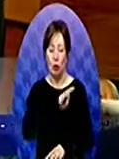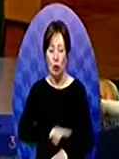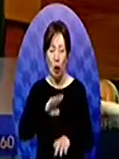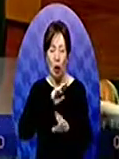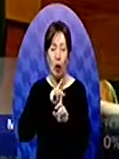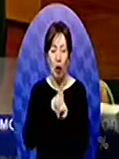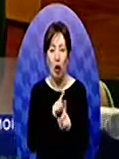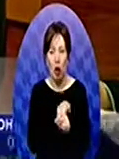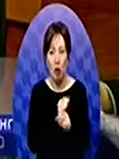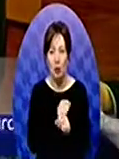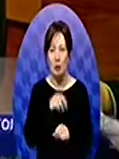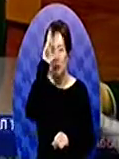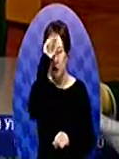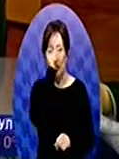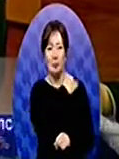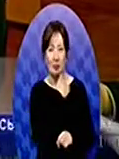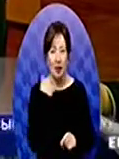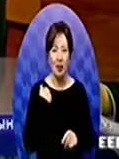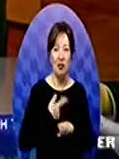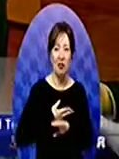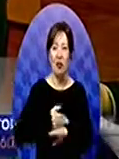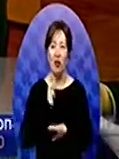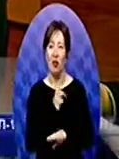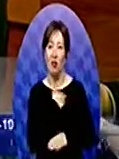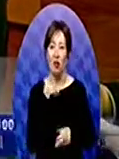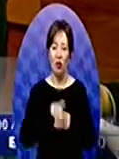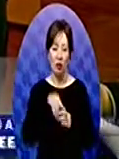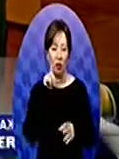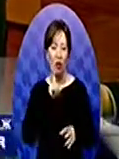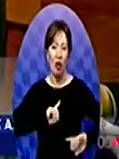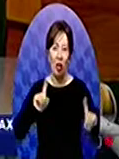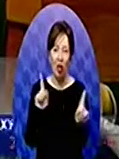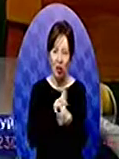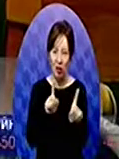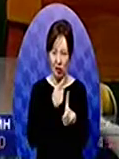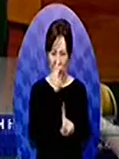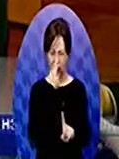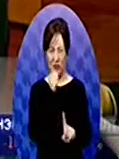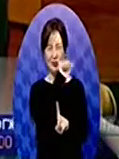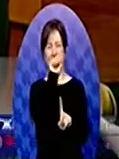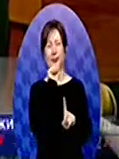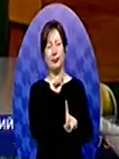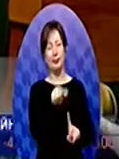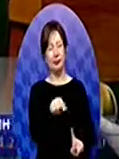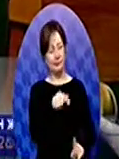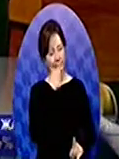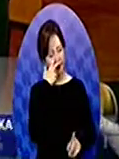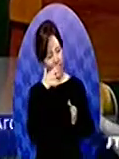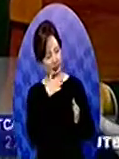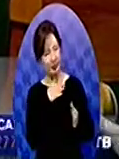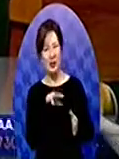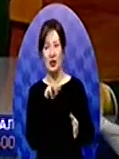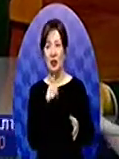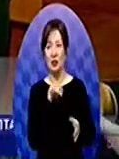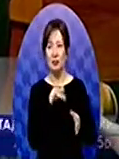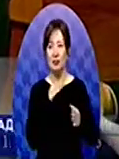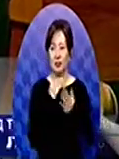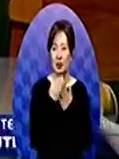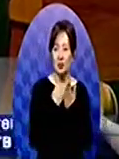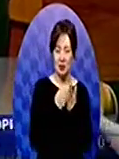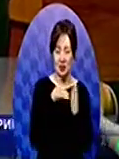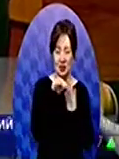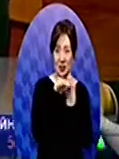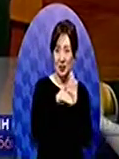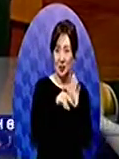сайдуудын дарга сайд дарга нар болохын төлөө ингэж улаан зүтгэдэг асуудал бол өнөөдөр юм. Яг ингээд танкны зарчмаар нь ажиллаулаад даалгаад өгчих юм бол бас